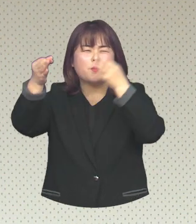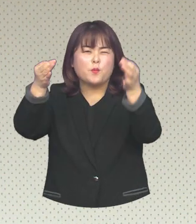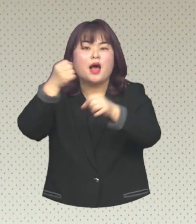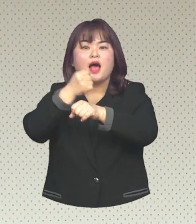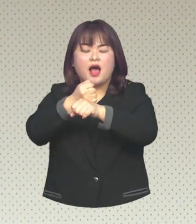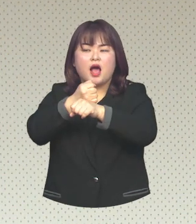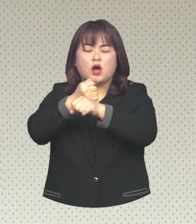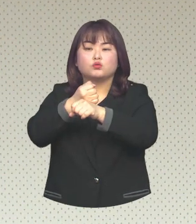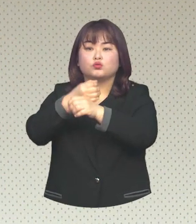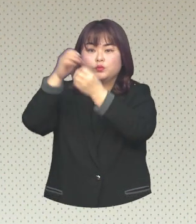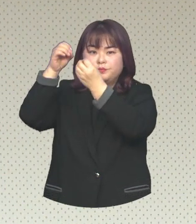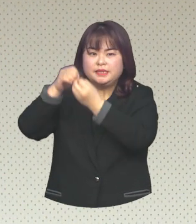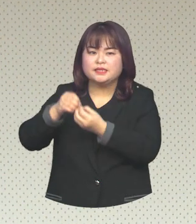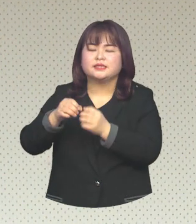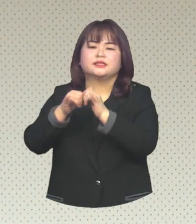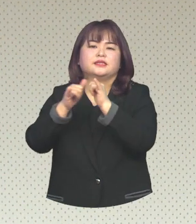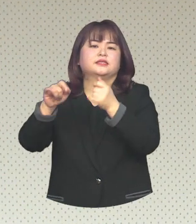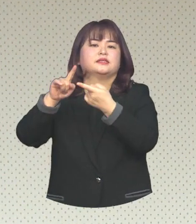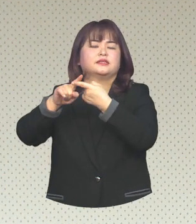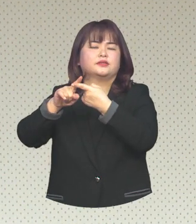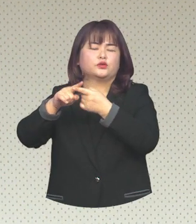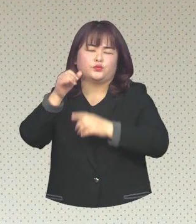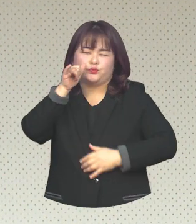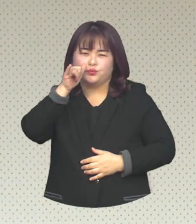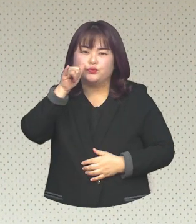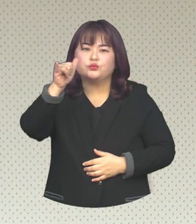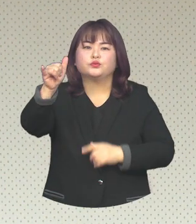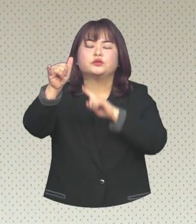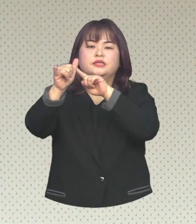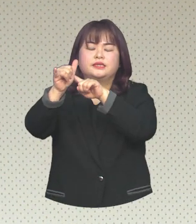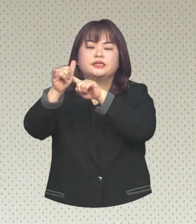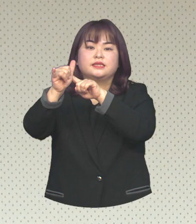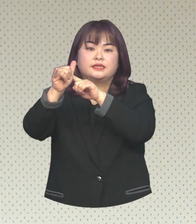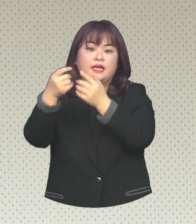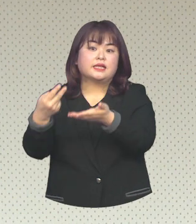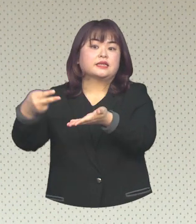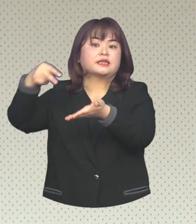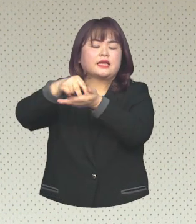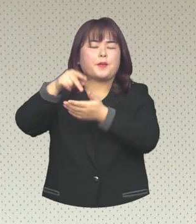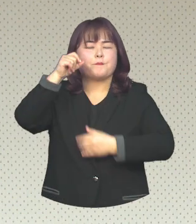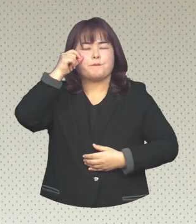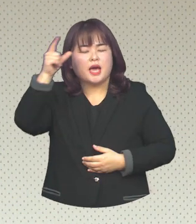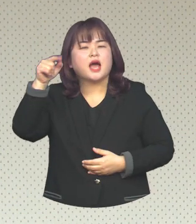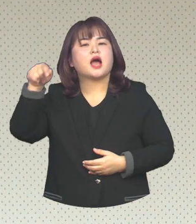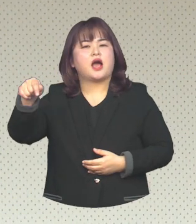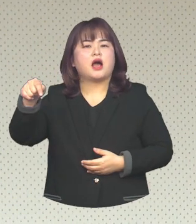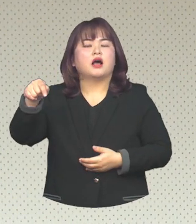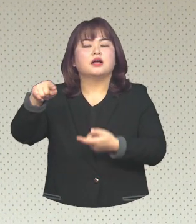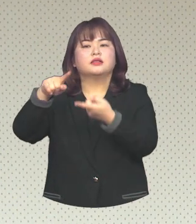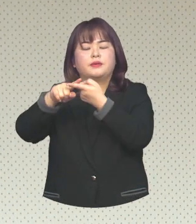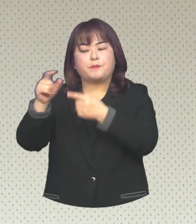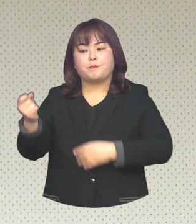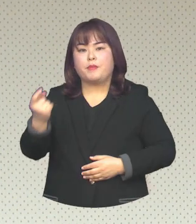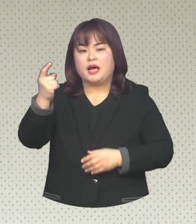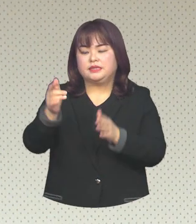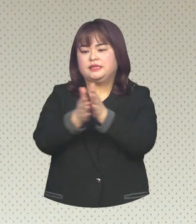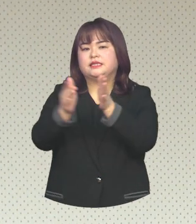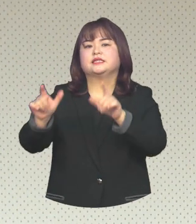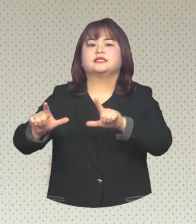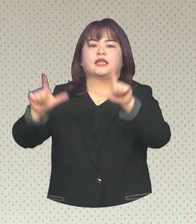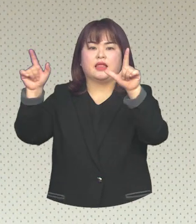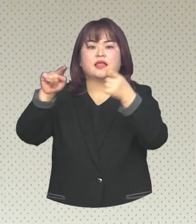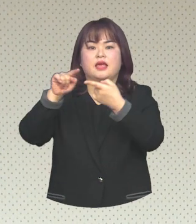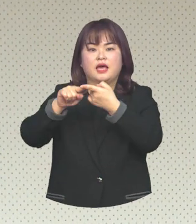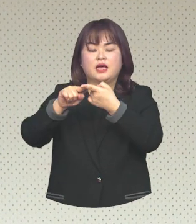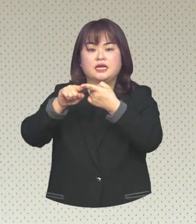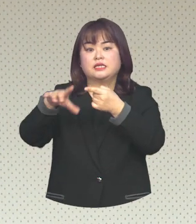외쳤던 우리 민족의 위대한 일어남이 깨어 있음이 시작된